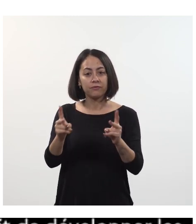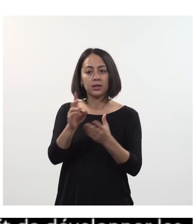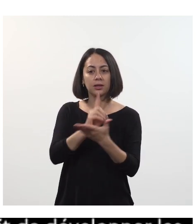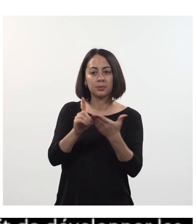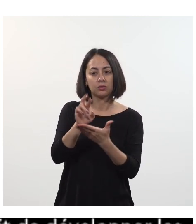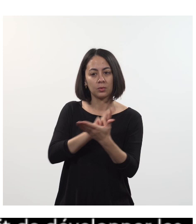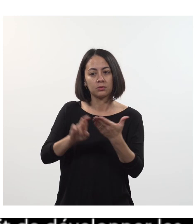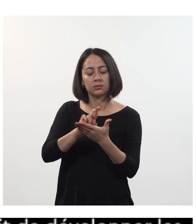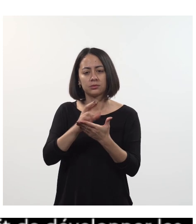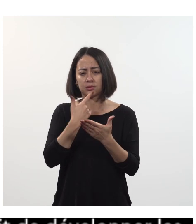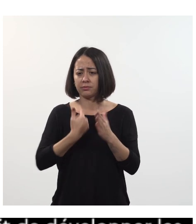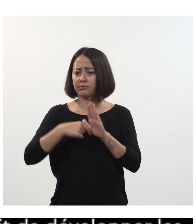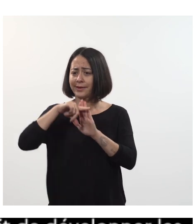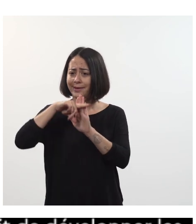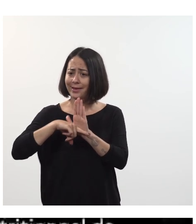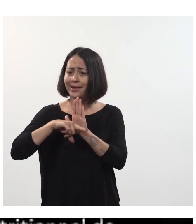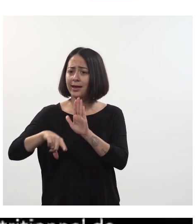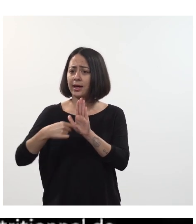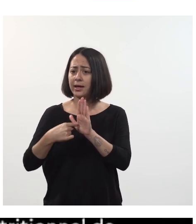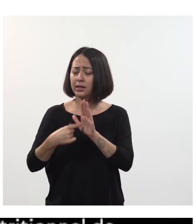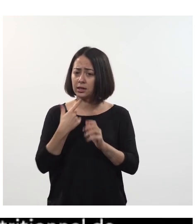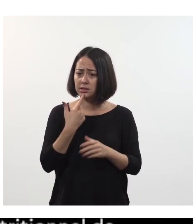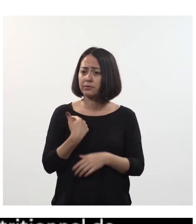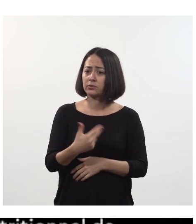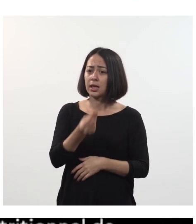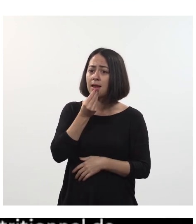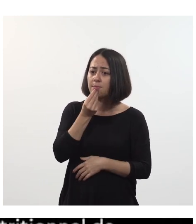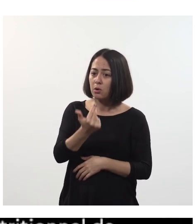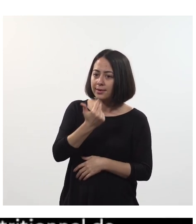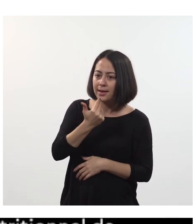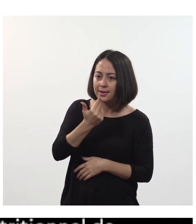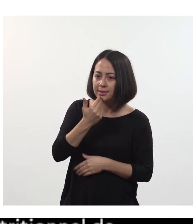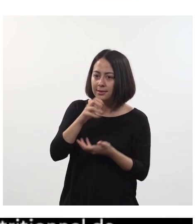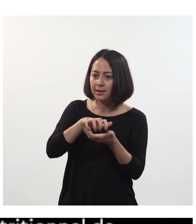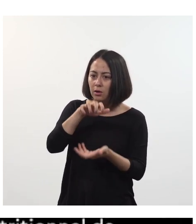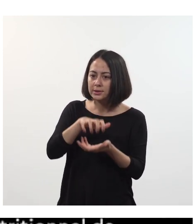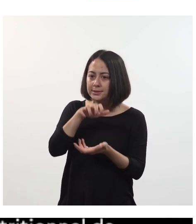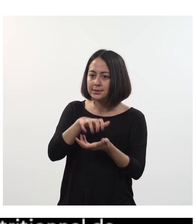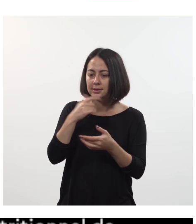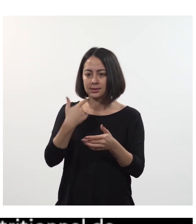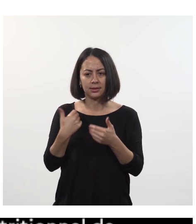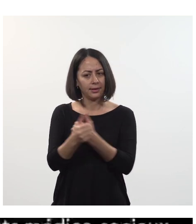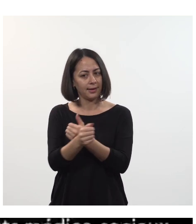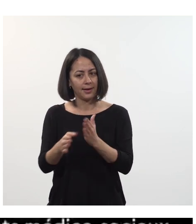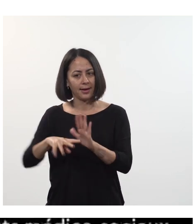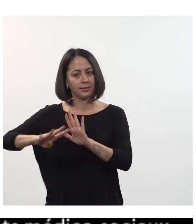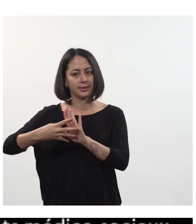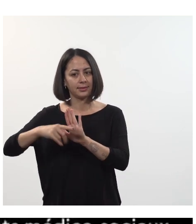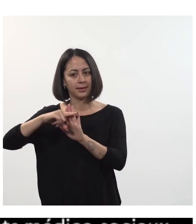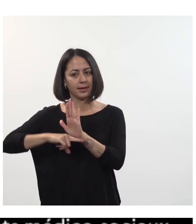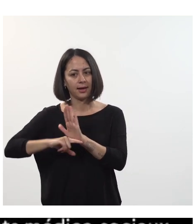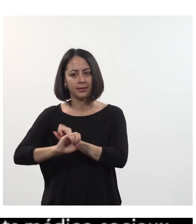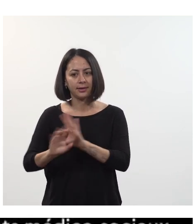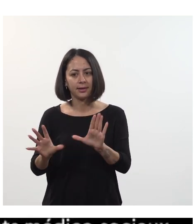la qualité et les quantités des aliments servis, hein. Il y a un cadre strict par rapport à cela.